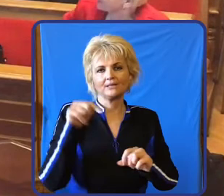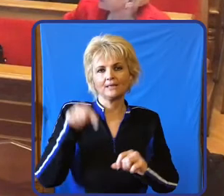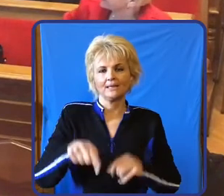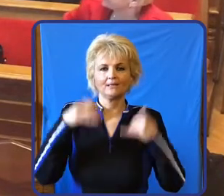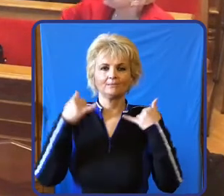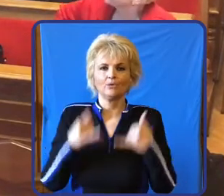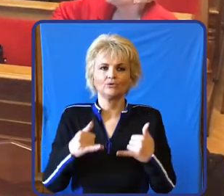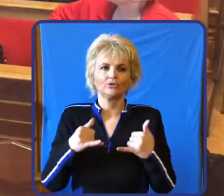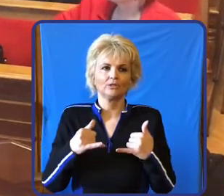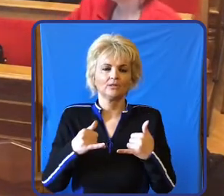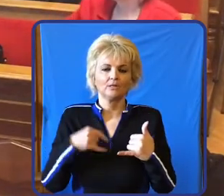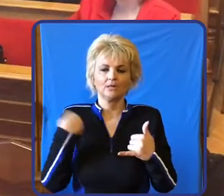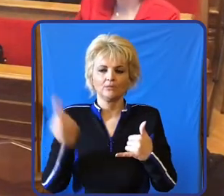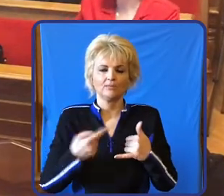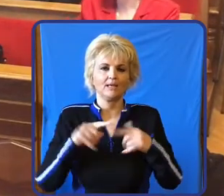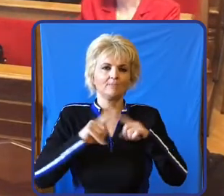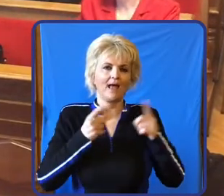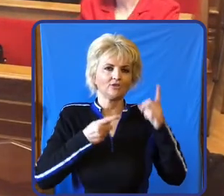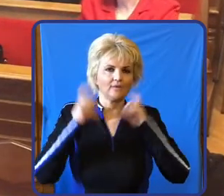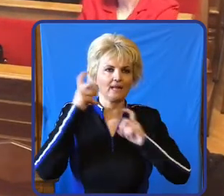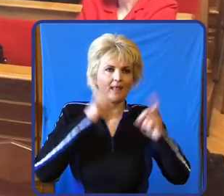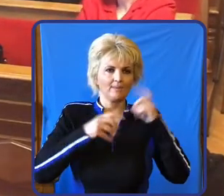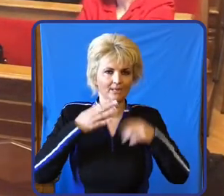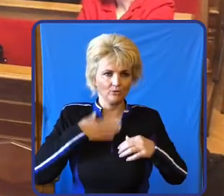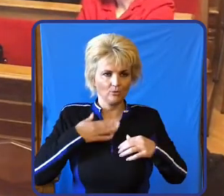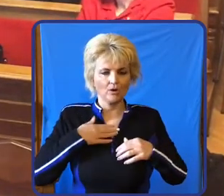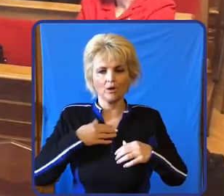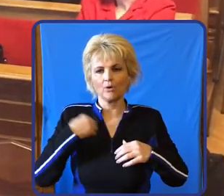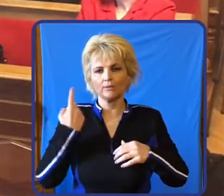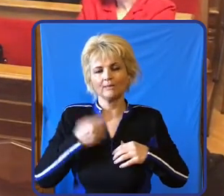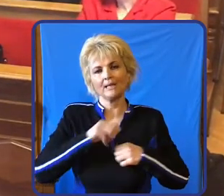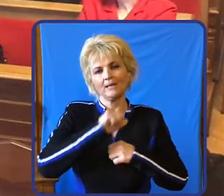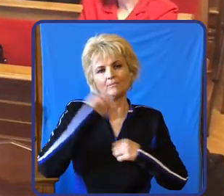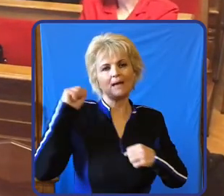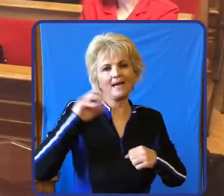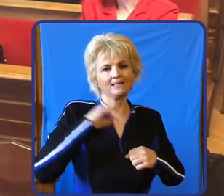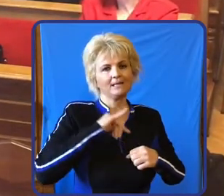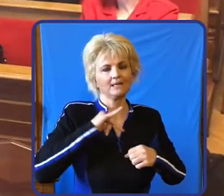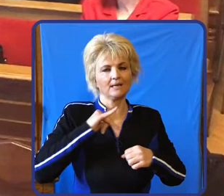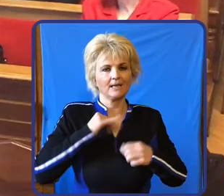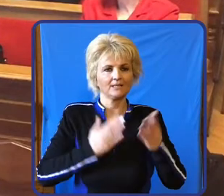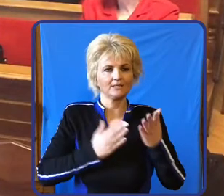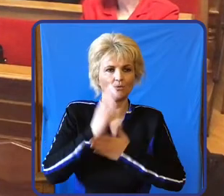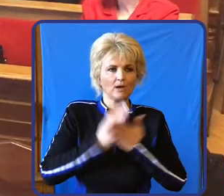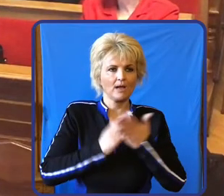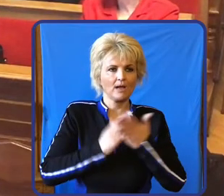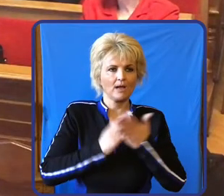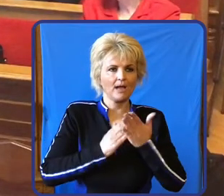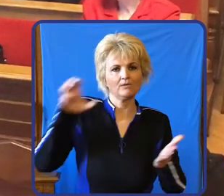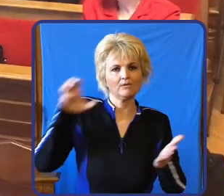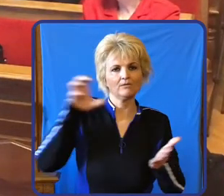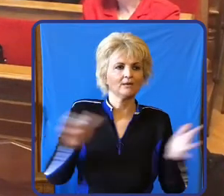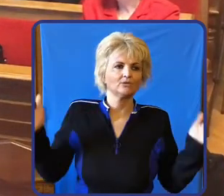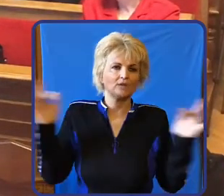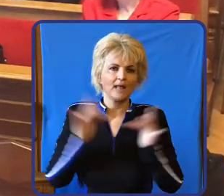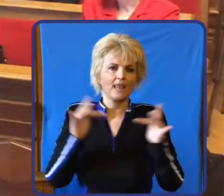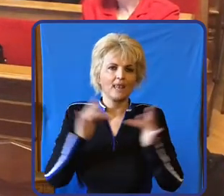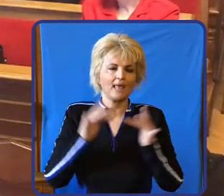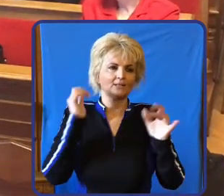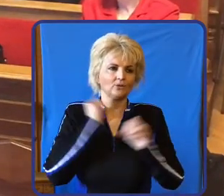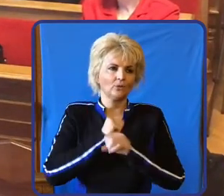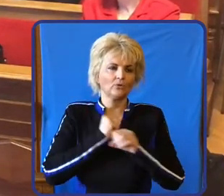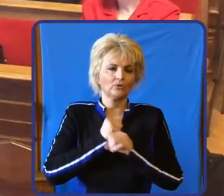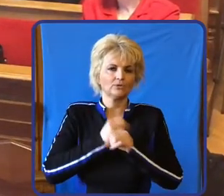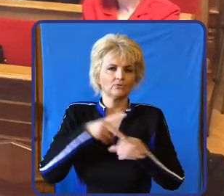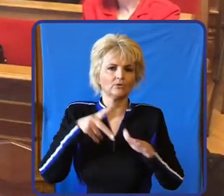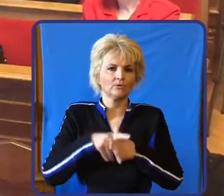most, hogy ha mi itt más véleményen vagyunk, akkor mi párt érdekeket szolgálunk, meg a város ellen dolgozunk közben, meg én